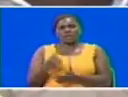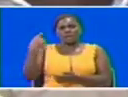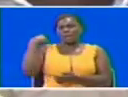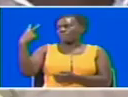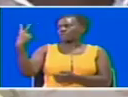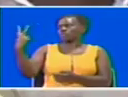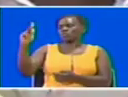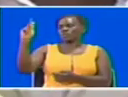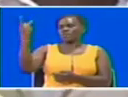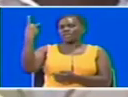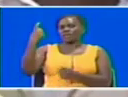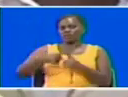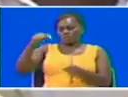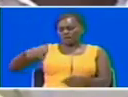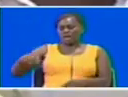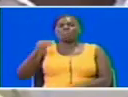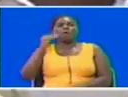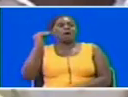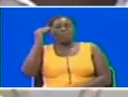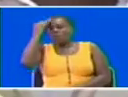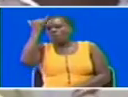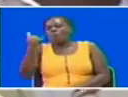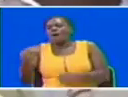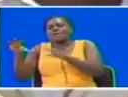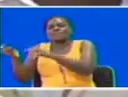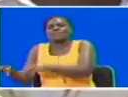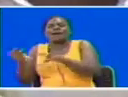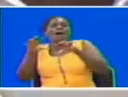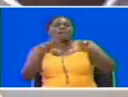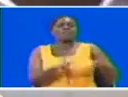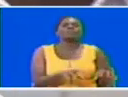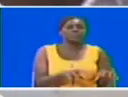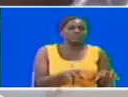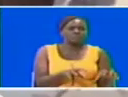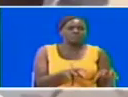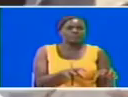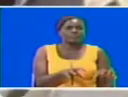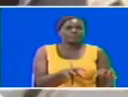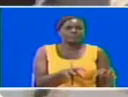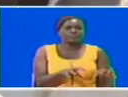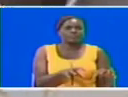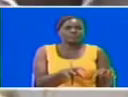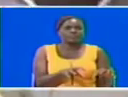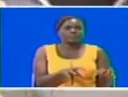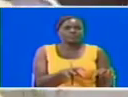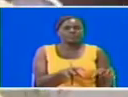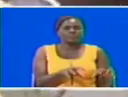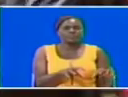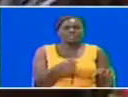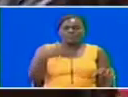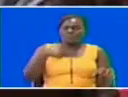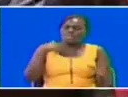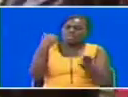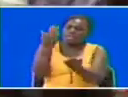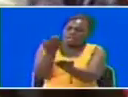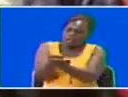msima anatoka hapa kwetu. Na ni kwa nini tunateseka? So, TV the president, mimi matelongi nina appeal kwa